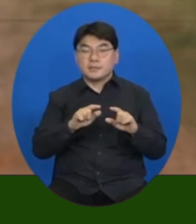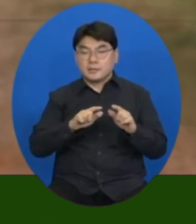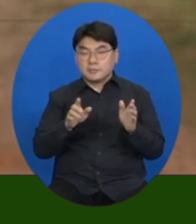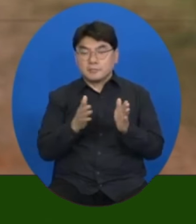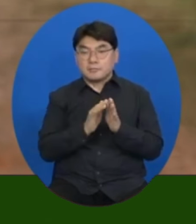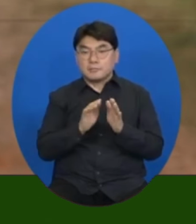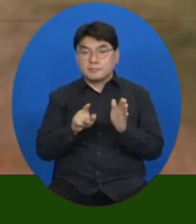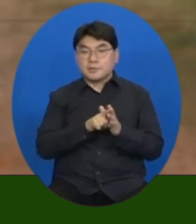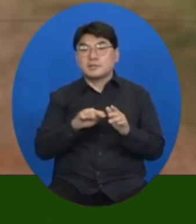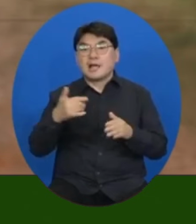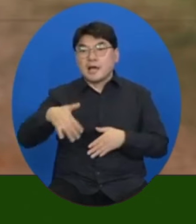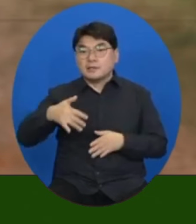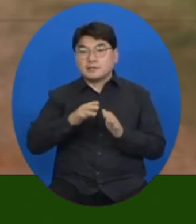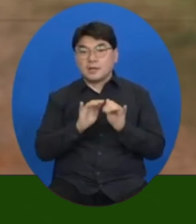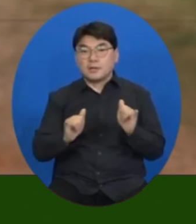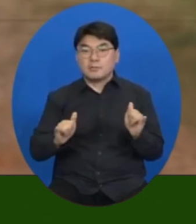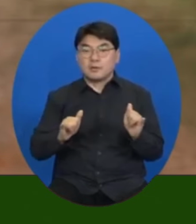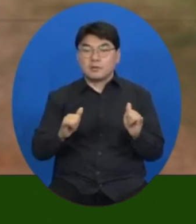그냥 지류로